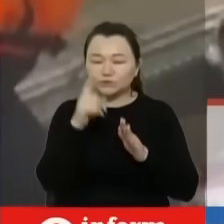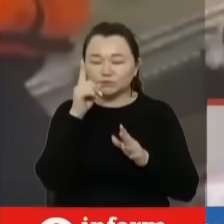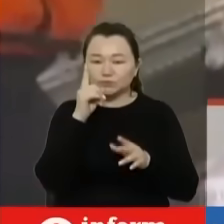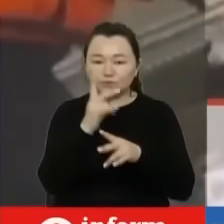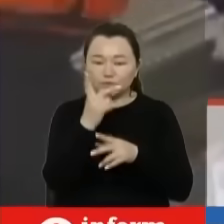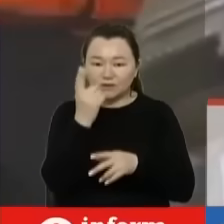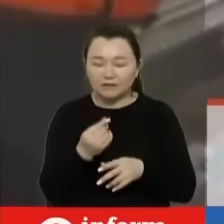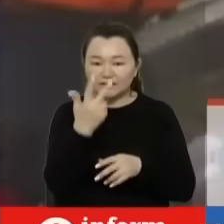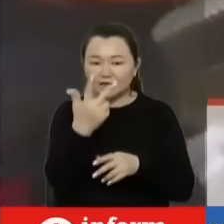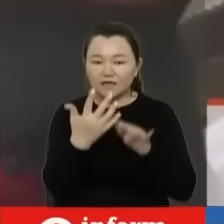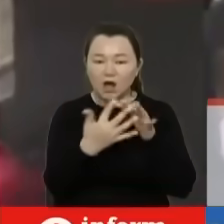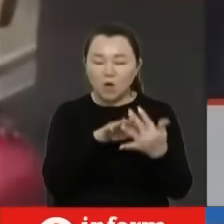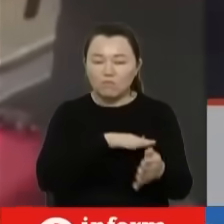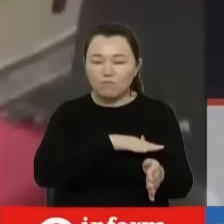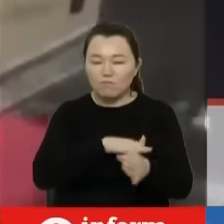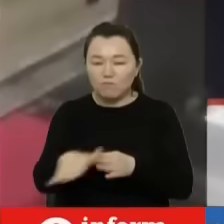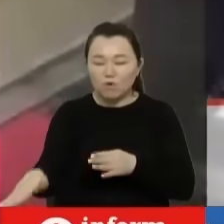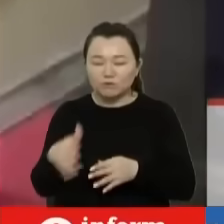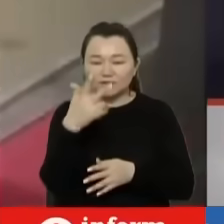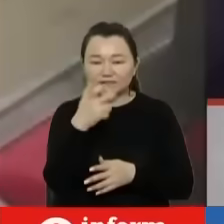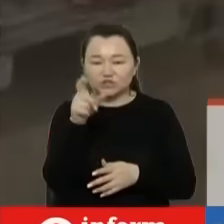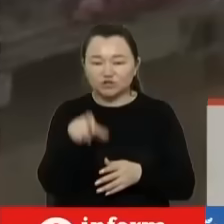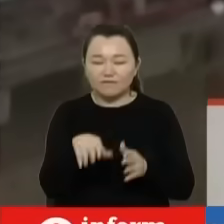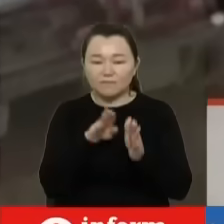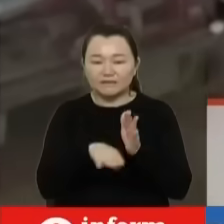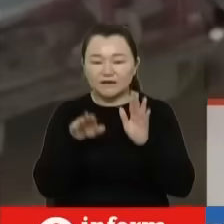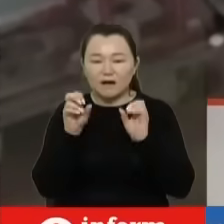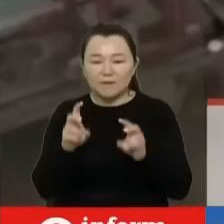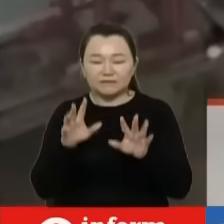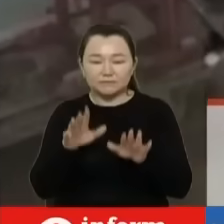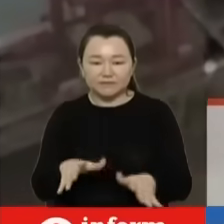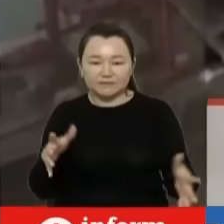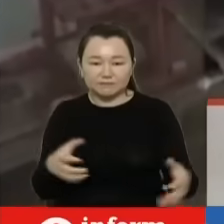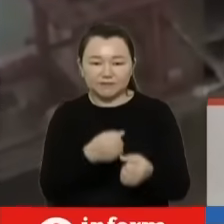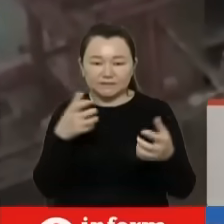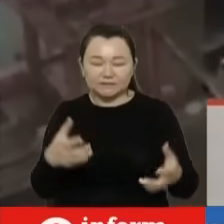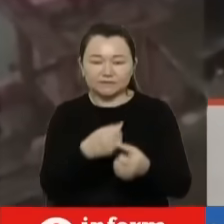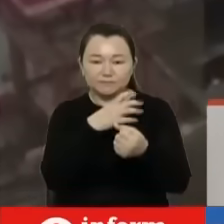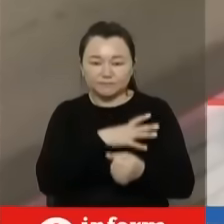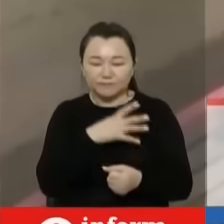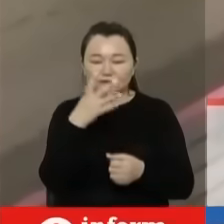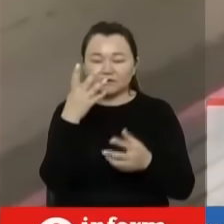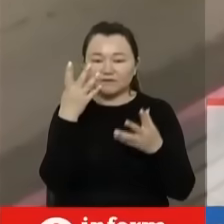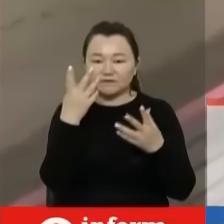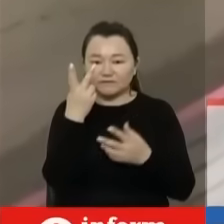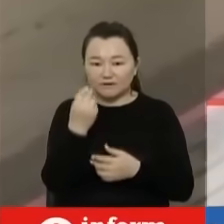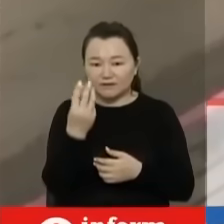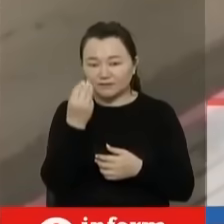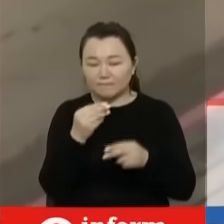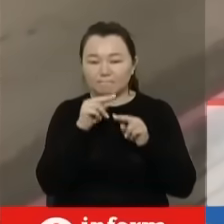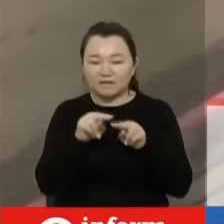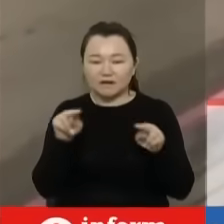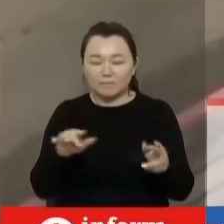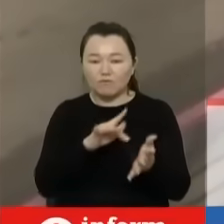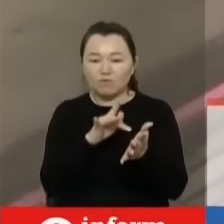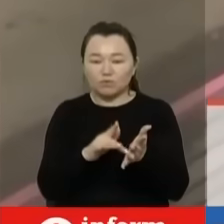үш ауылға кіріп, 300-ге жоқ адамды қауіпсіз жерге көшіруге тура келген. Қарғын су 2-3 күнде Петропавл қаласына келет